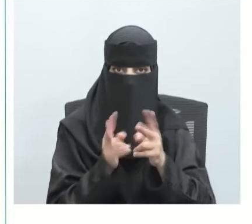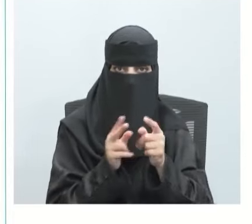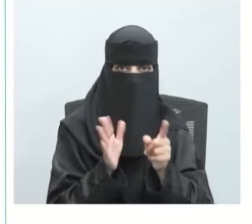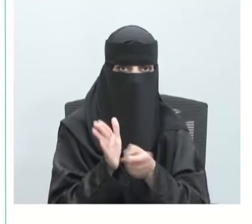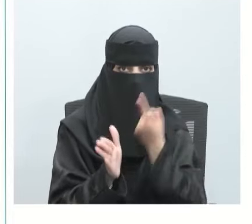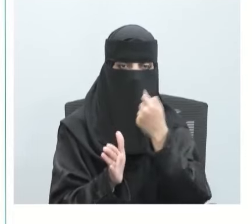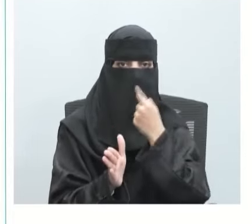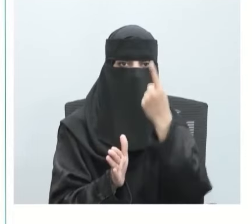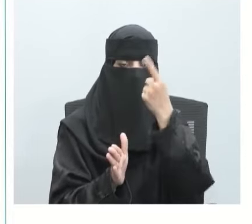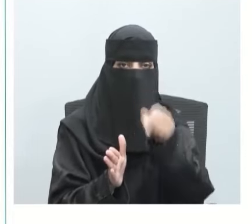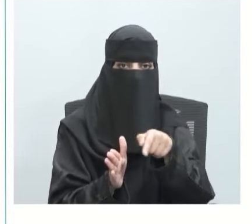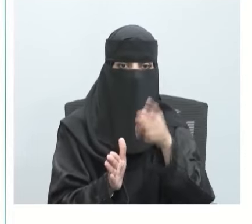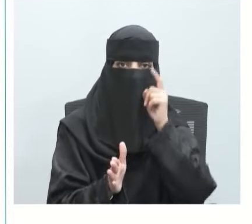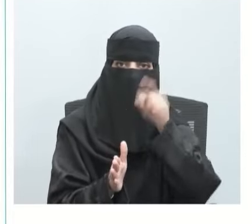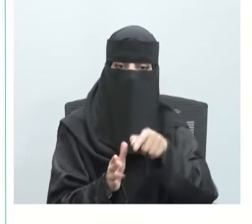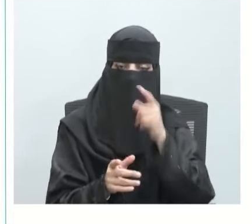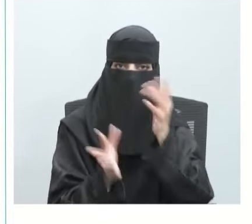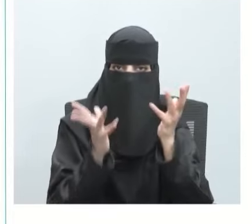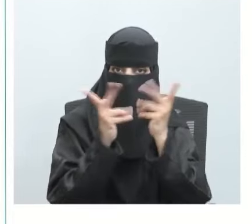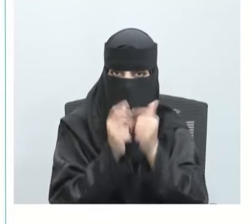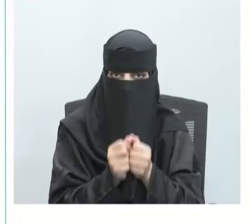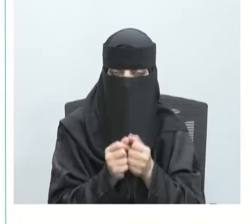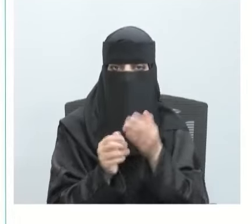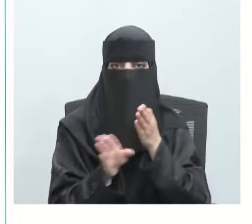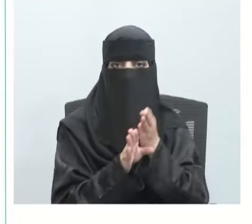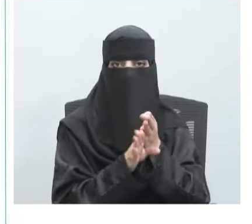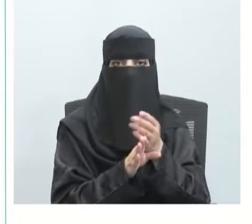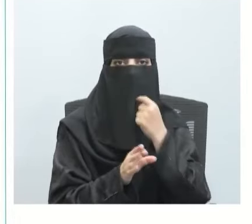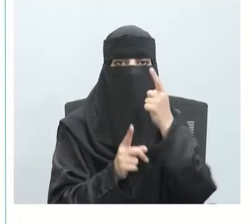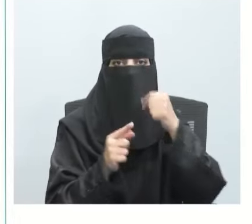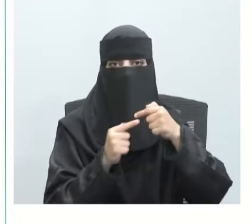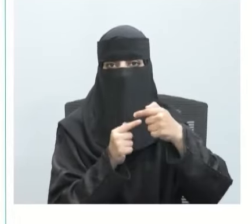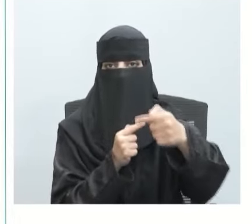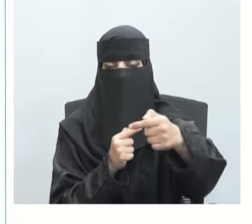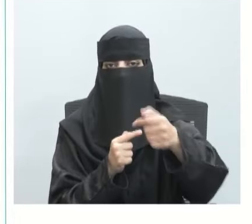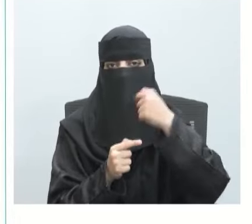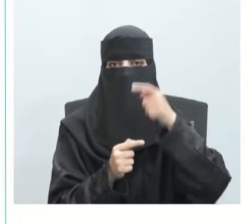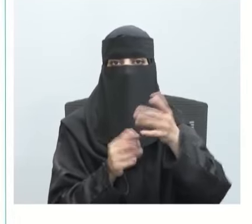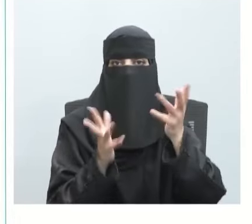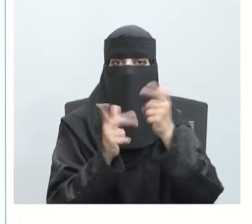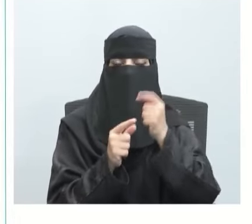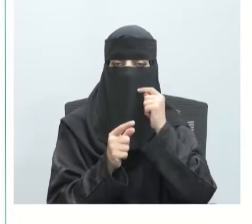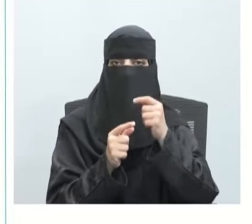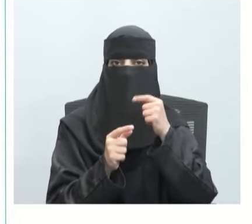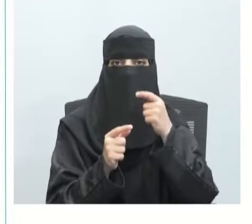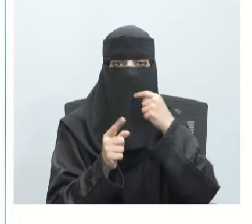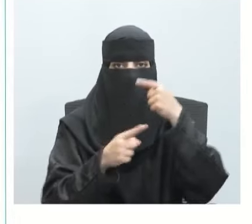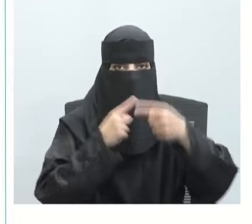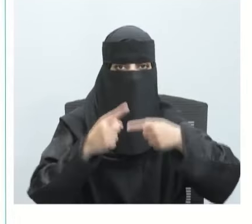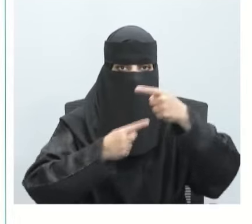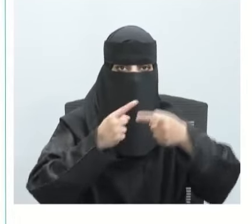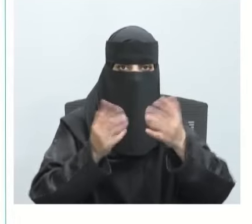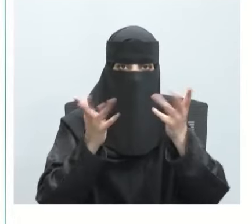واحده في السنه فانه يجب عليك حساب دخلك على مدار عام كامل وتحقق من اجمالي الدخل السنوي الذي